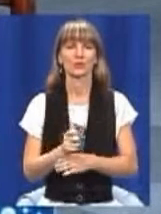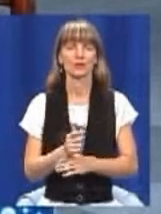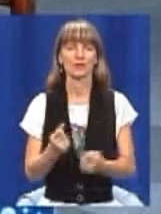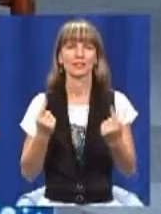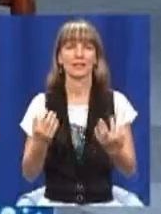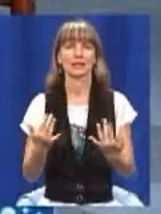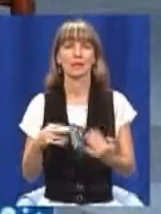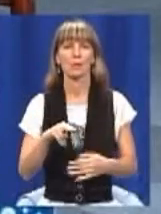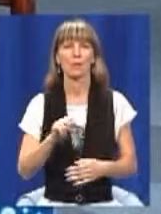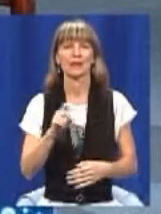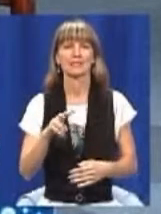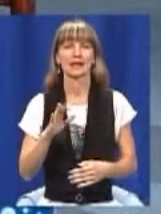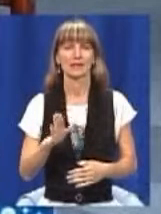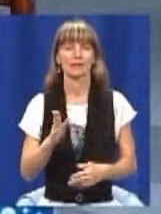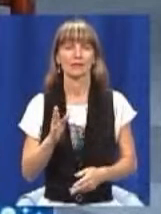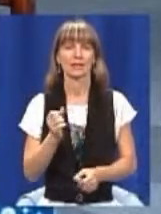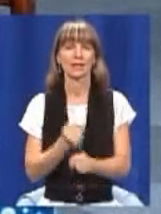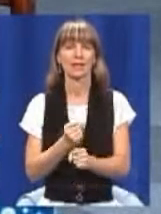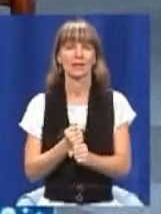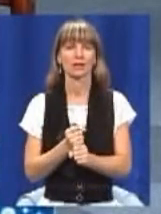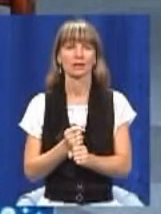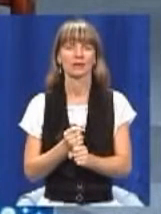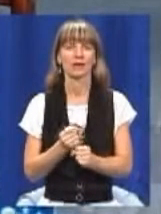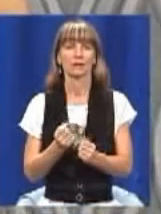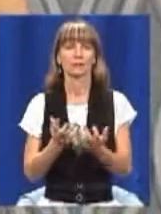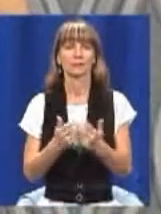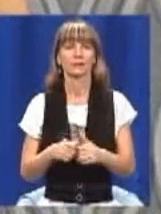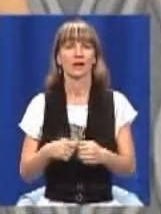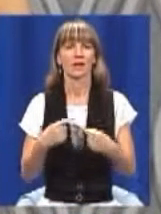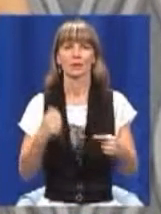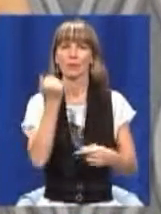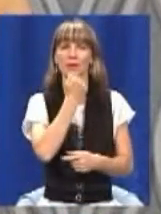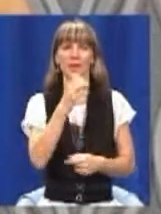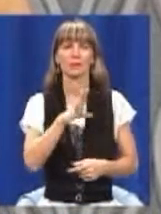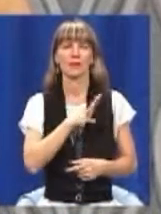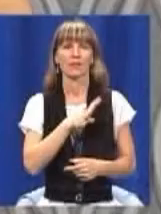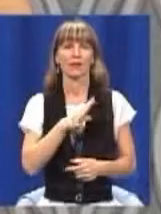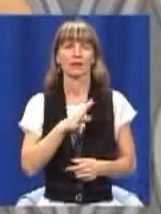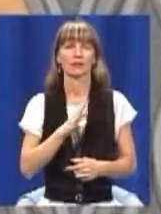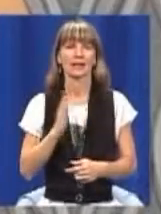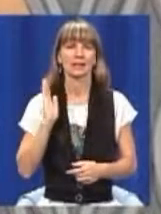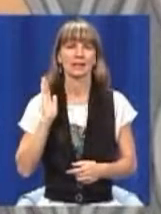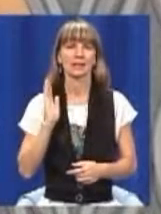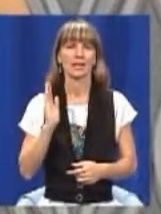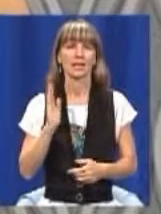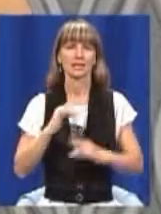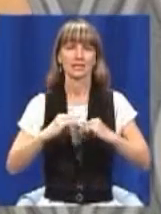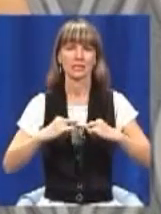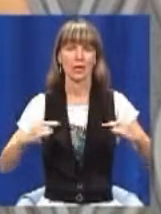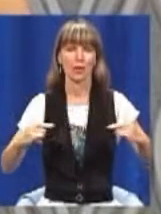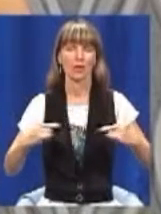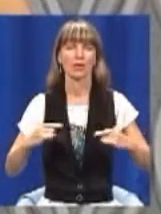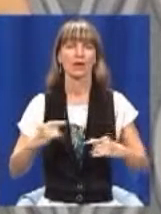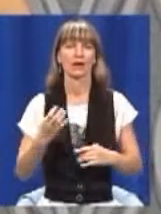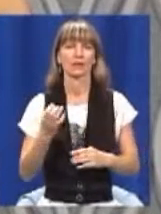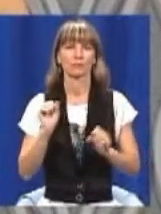величезна кількість пазлів. Виготовляються вони, там є такий перелік певних матеріалів, зокрема, вони бувають настільні, які можна складати на столі, і потім навіть